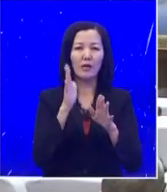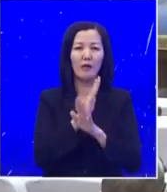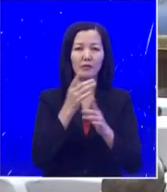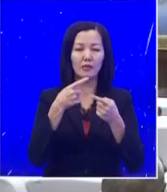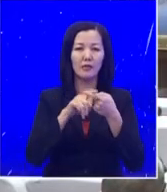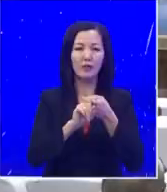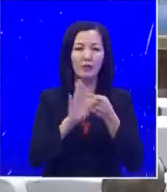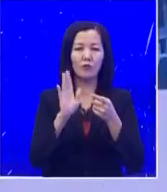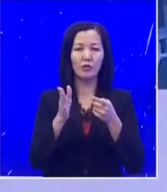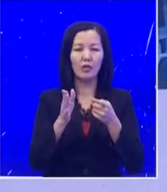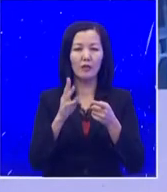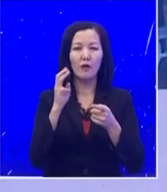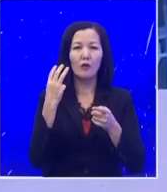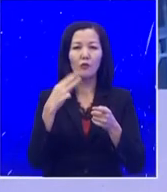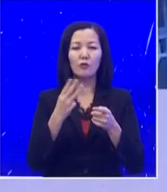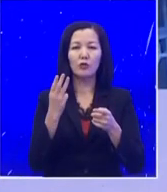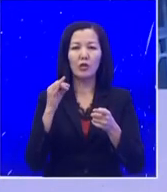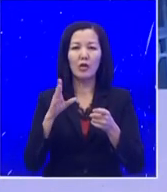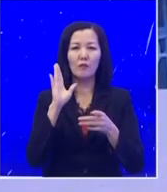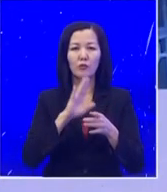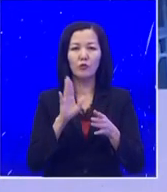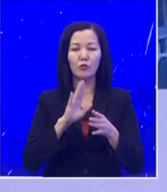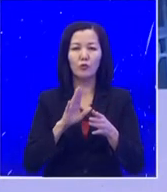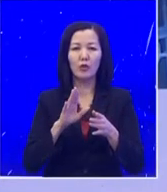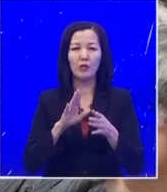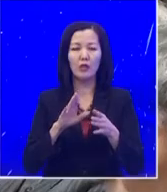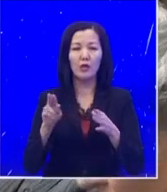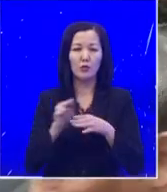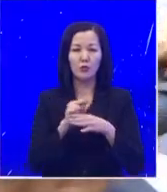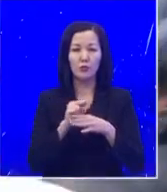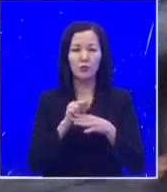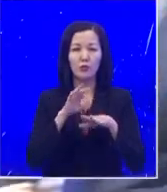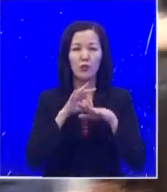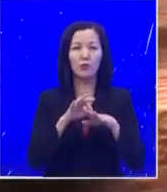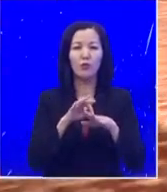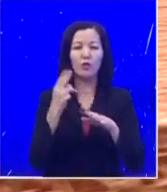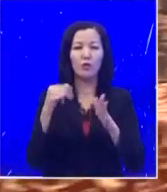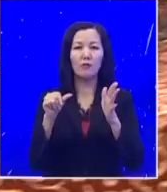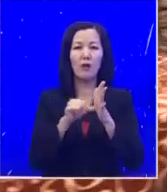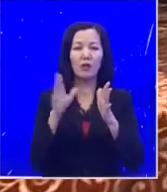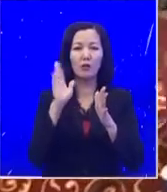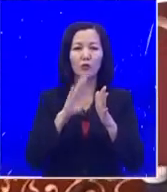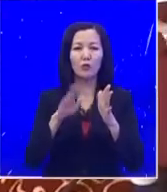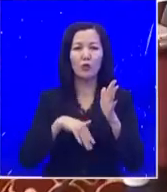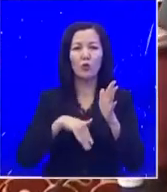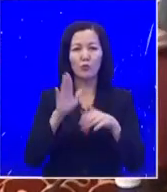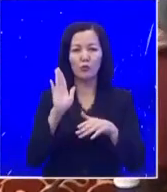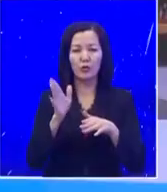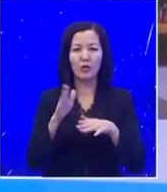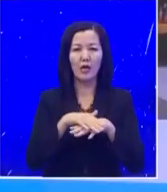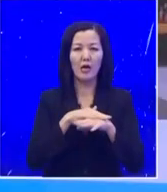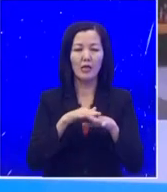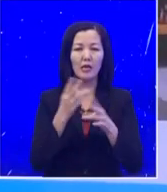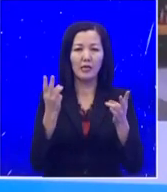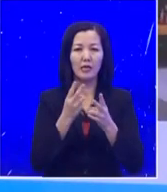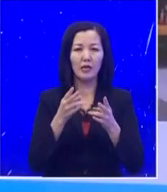газға қосылмақ. 330 шақырым су жүйесі жөндеуден өтпек. 26 ауылда су сапасы жақсармақ. Халыққа тағы бір